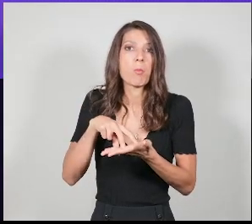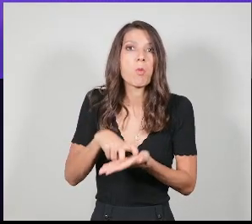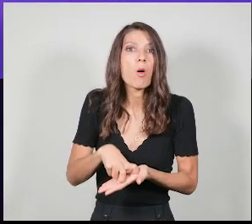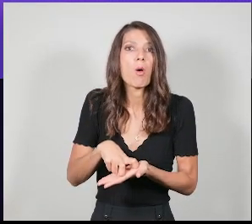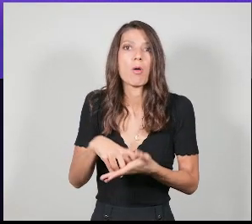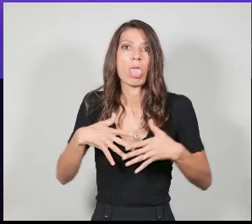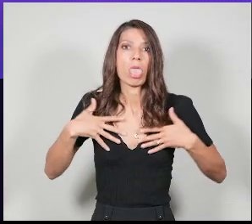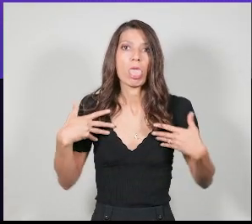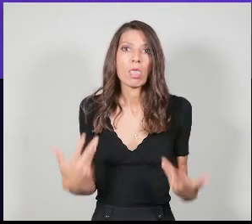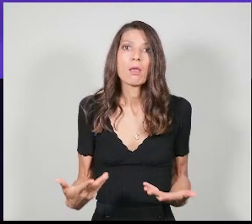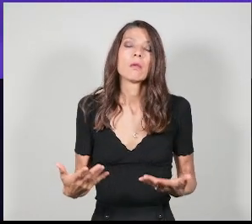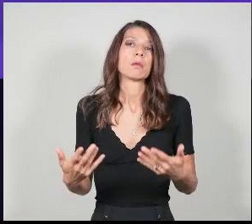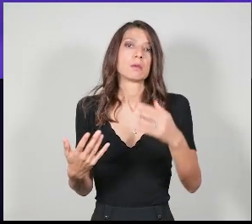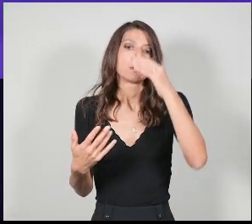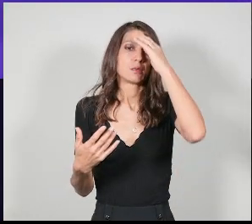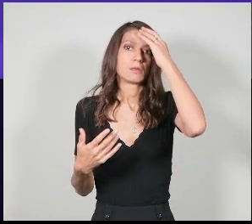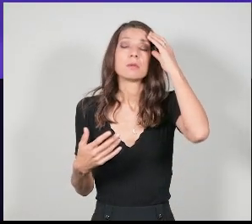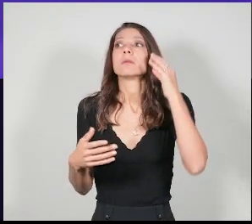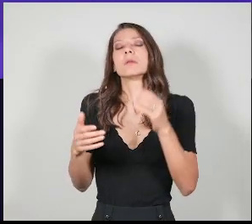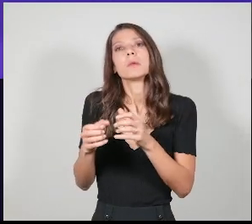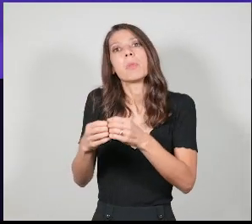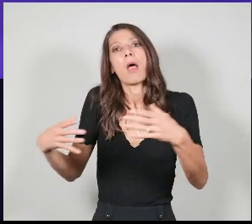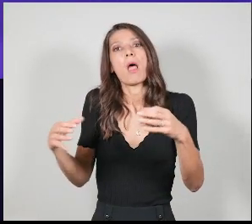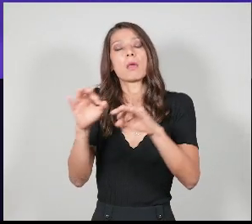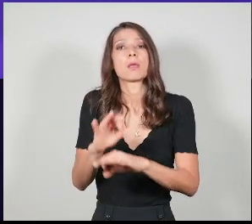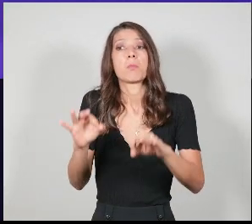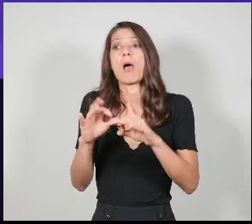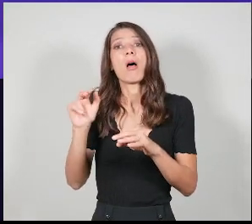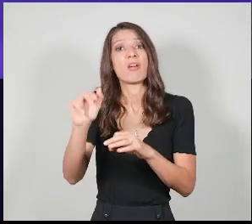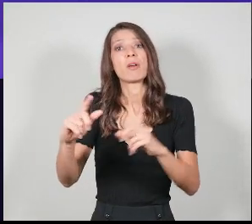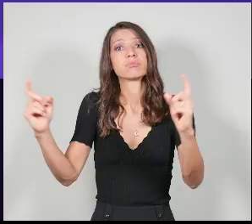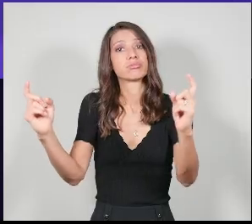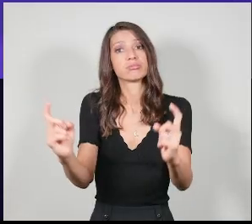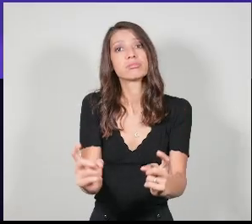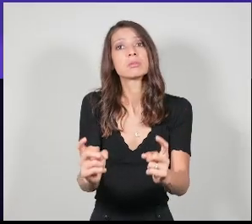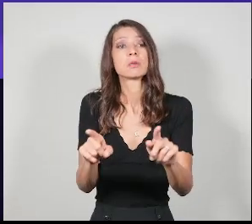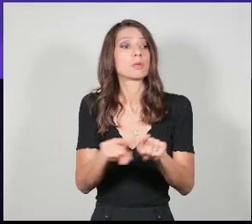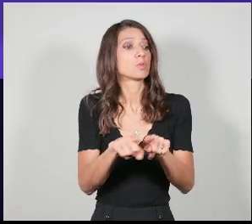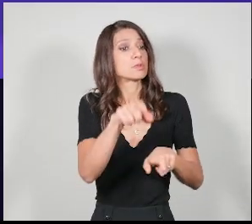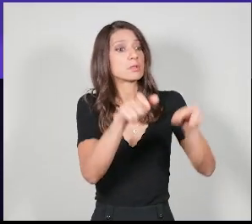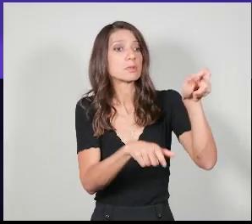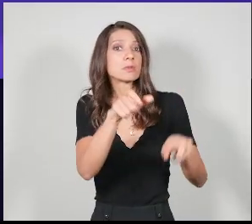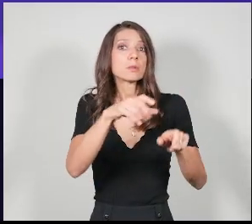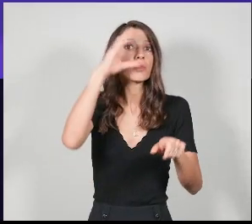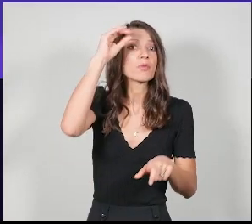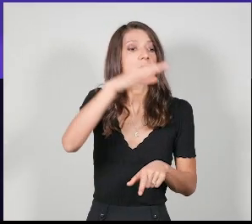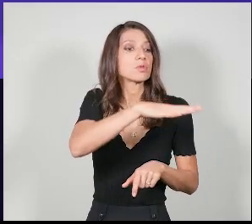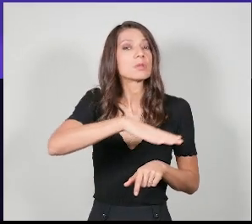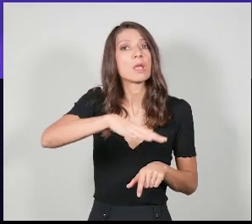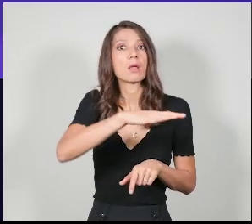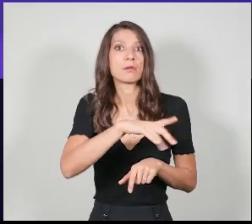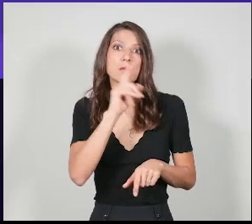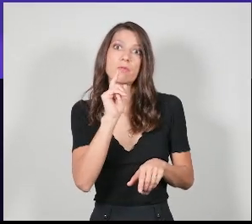a peut-être moins qu'on pourrait l'imaginer dans les années à venir. Et deuxièmement, les professionnels, il faut aussi préserver ce